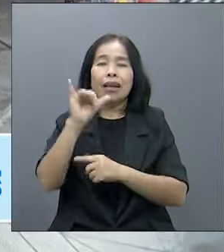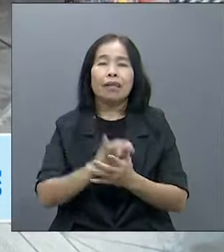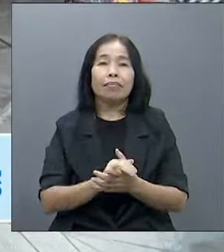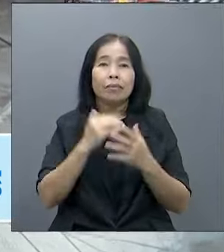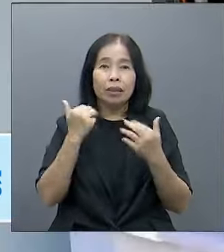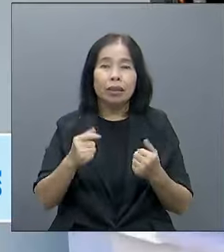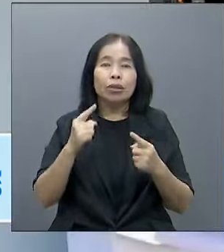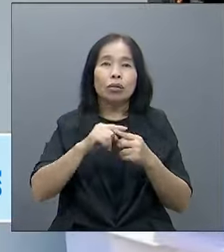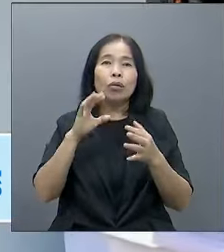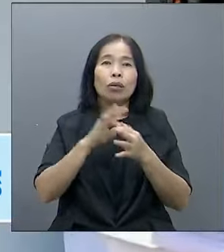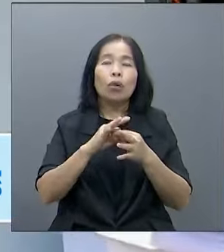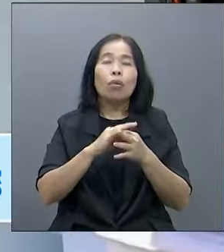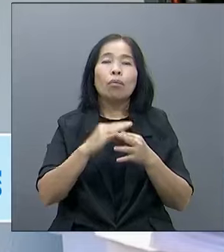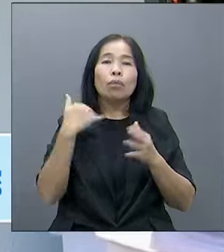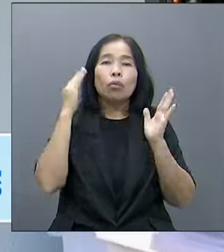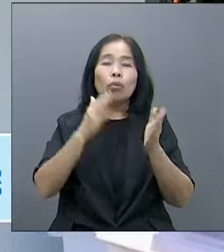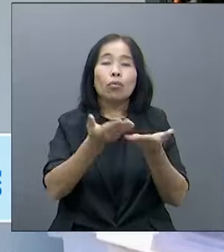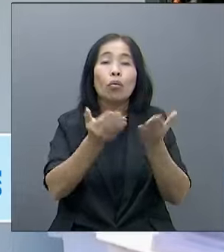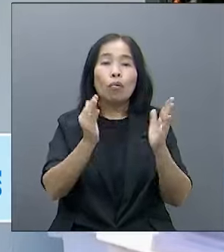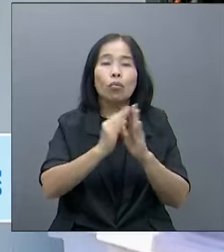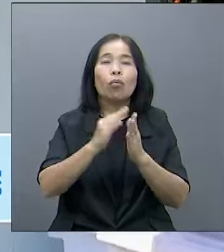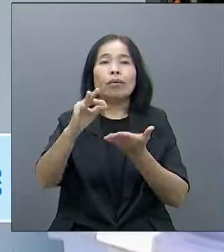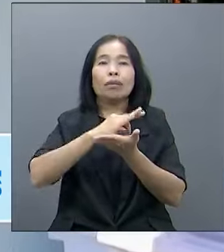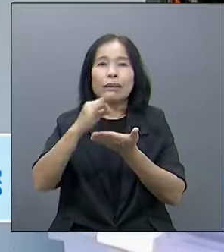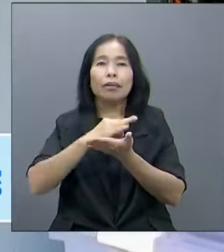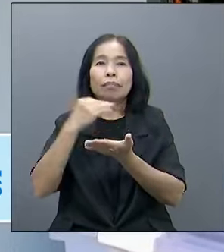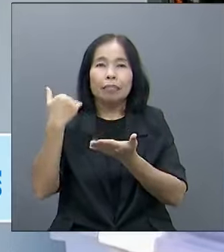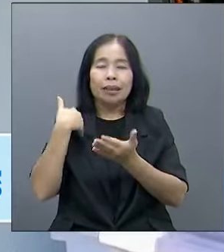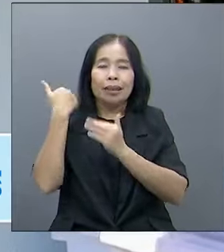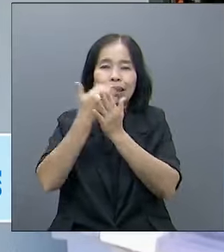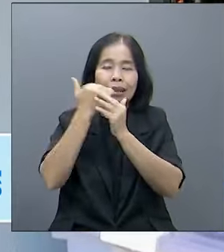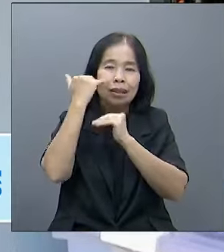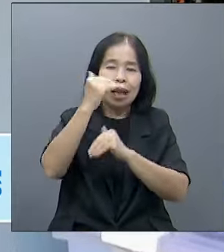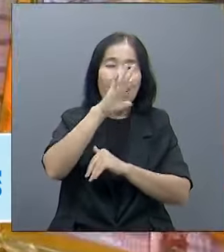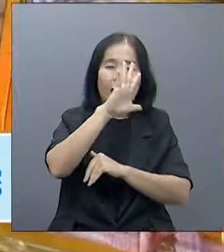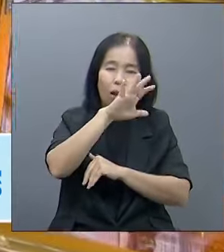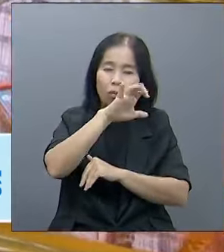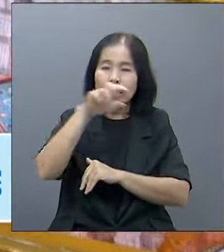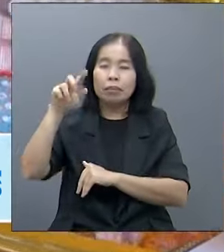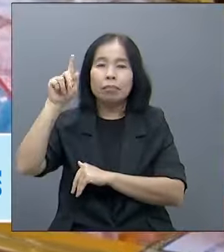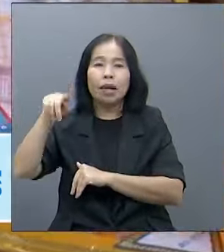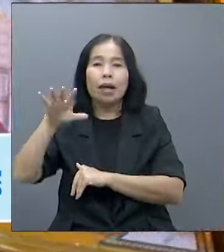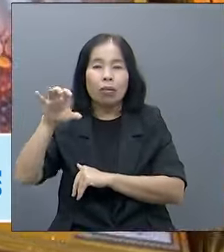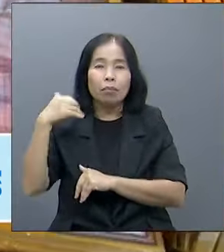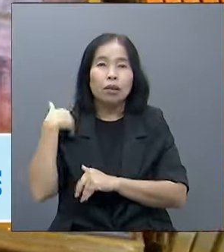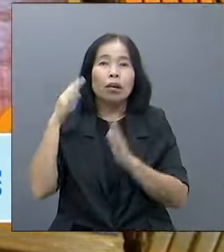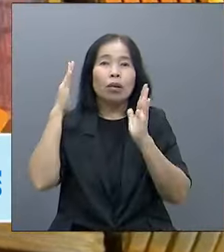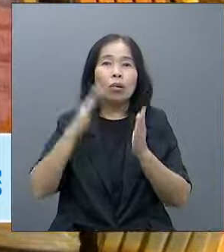ภทครัวเรือนเนี่ยจะเข้ามาซื้อต่อครั้งในวงเงินการซื้ออยู่ที่500ถึง 1,500 บาทครับส่วนลูกค้า